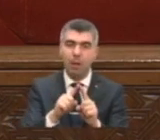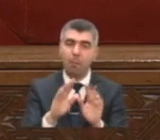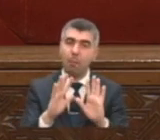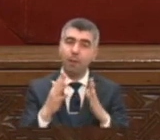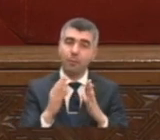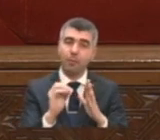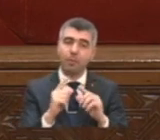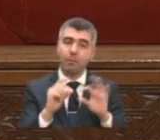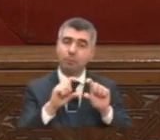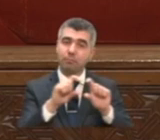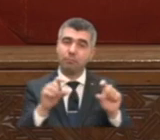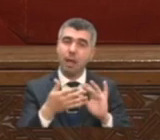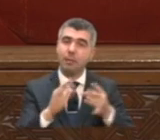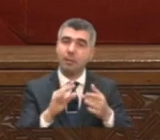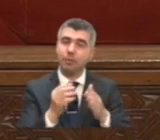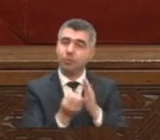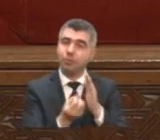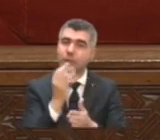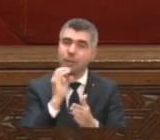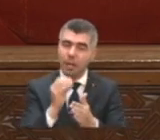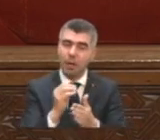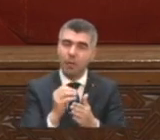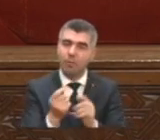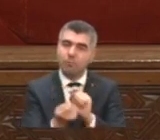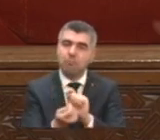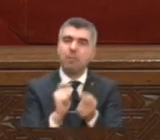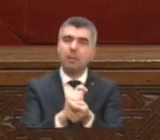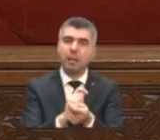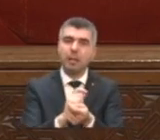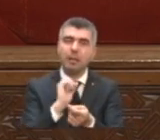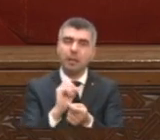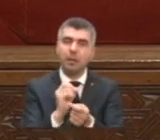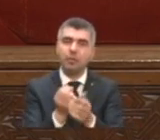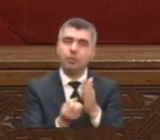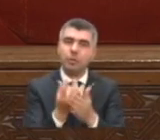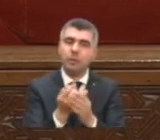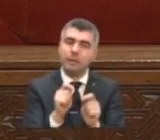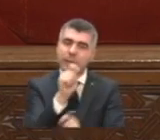خصنا كذلك نعاودوا النظر في واحد المجموعه ديال التقنيات باش نجعلوها